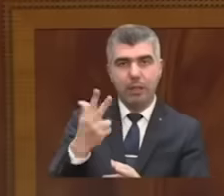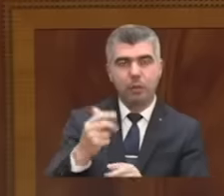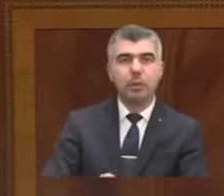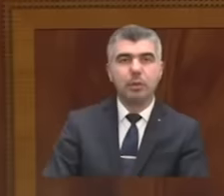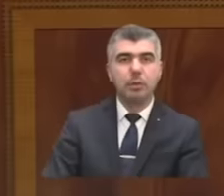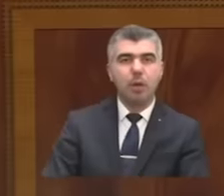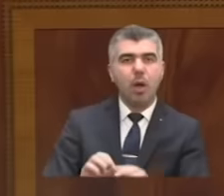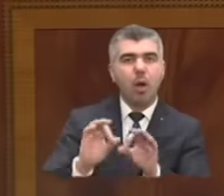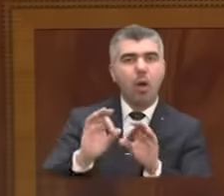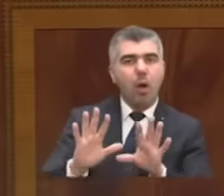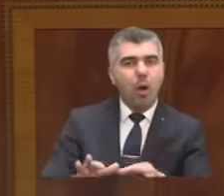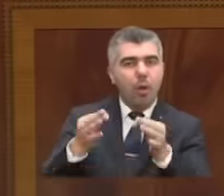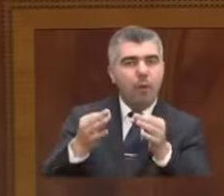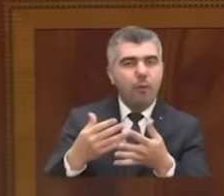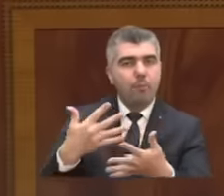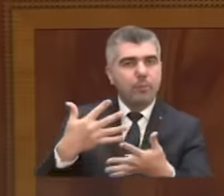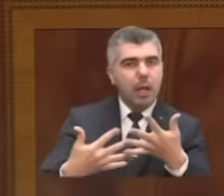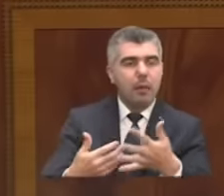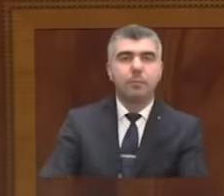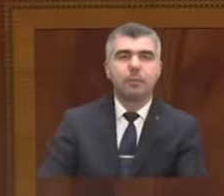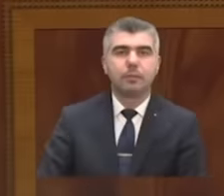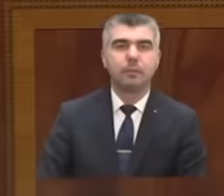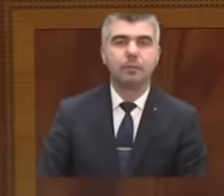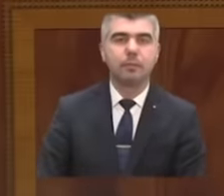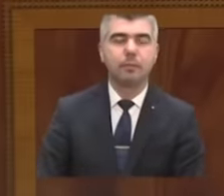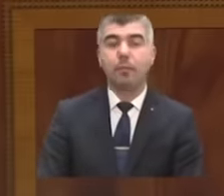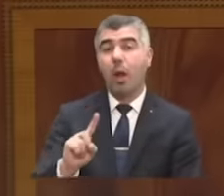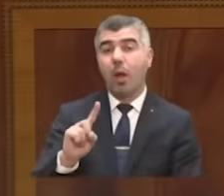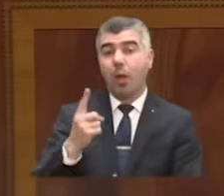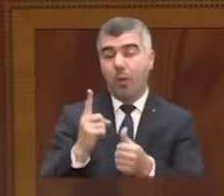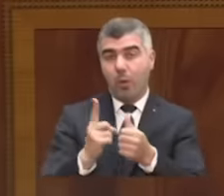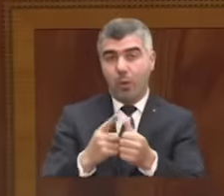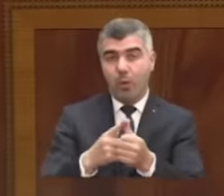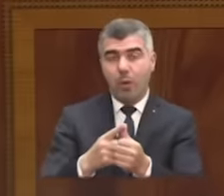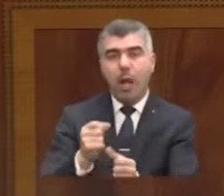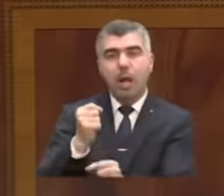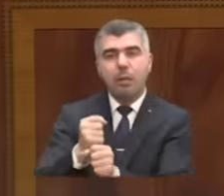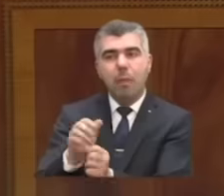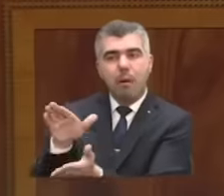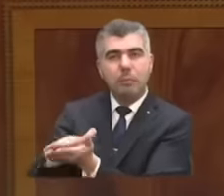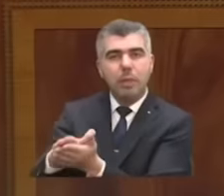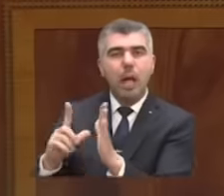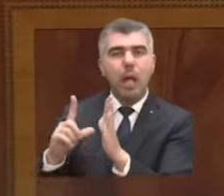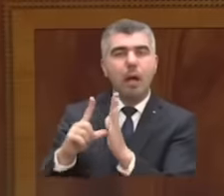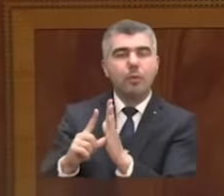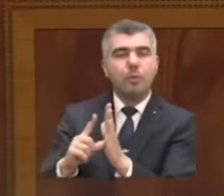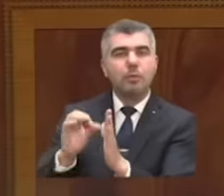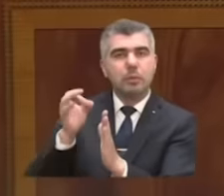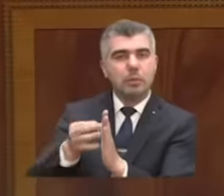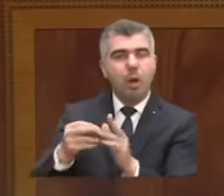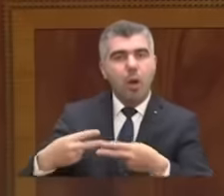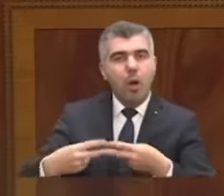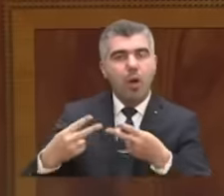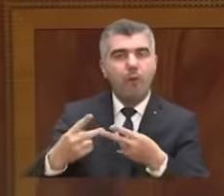10 دجنبر 2023 بعدة مخرجات، وهي كما يلي: أولاً، تجميد العمل